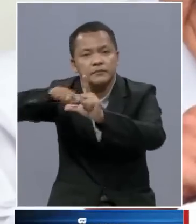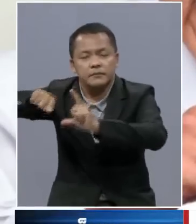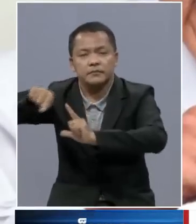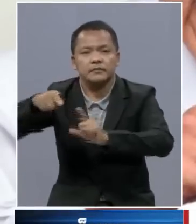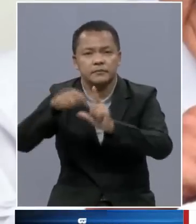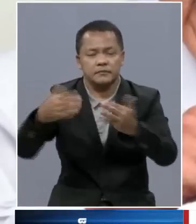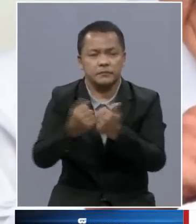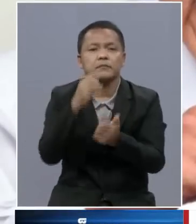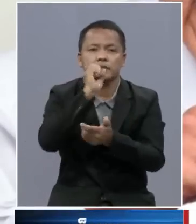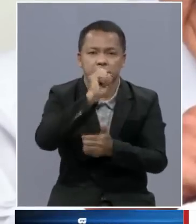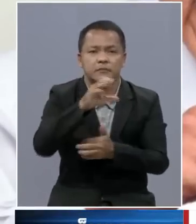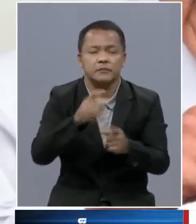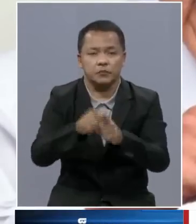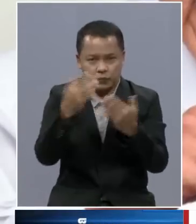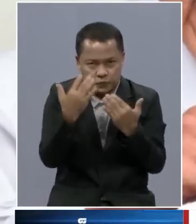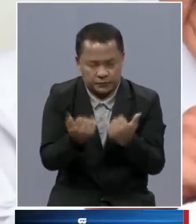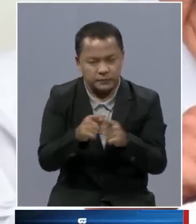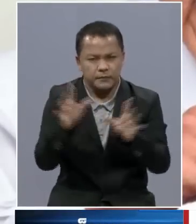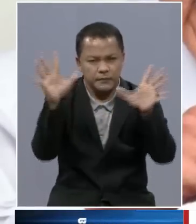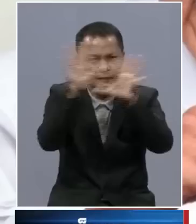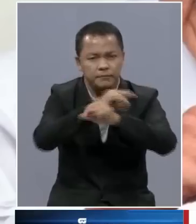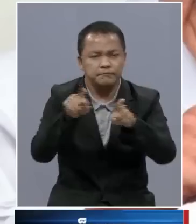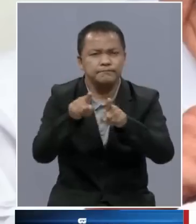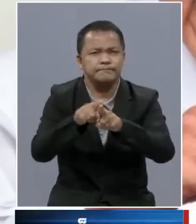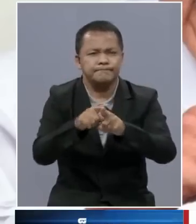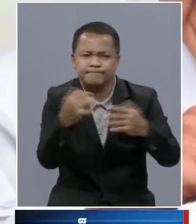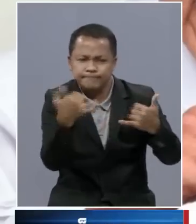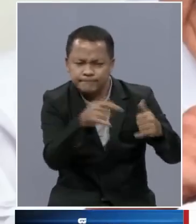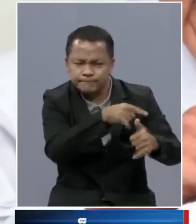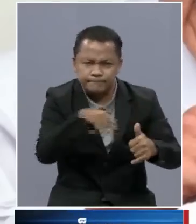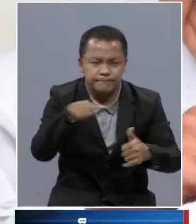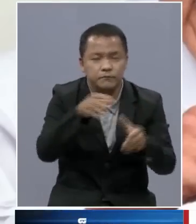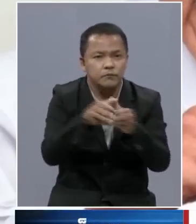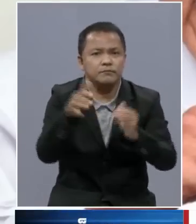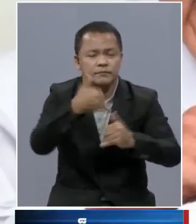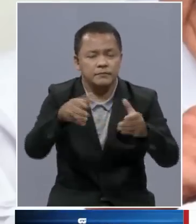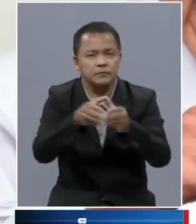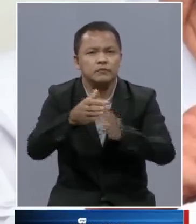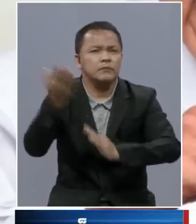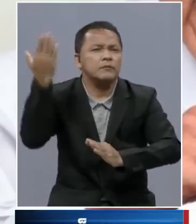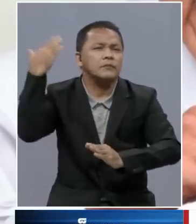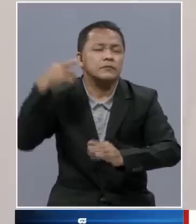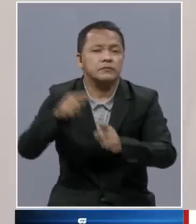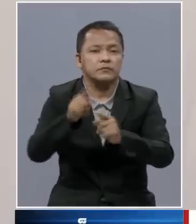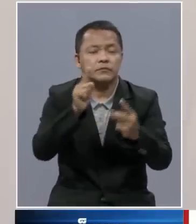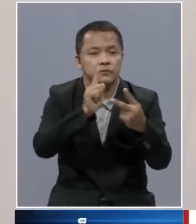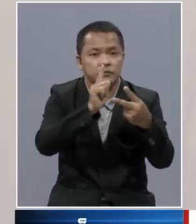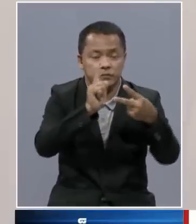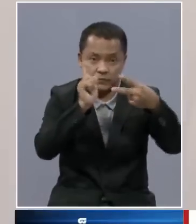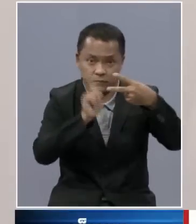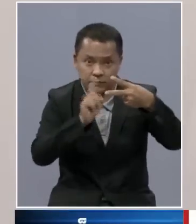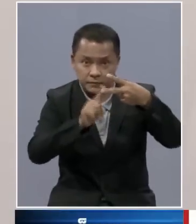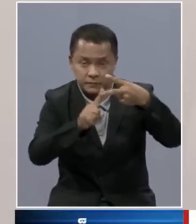ล่าสุดเนี่ยออกมาบอกเลยนะบอกว่าตอนนี้เหมือนกำลังเล่นเกมการเมืองกันอยู่อะแล้วเกมนี้เนี่ยคะที่ผ่านมาก็มีสองด่านแล้วนะอ้าวด่าน